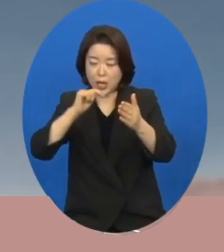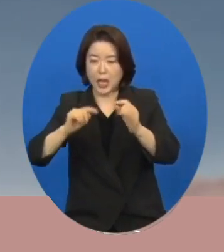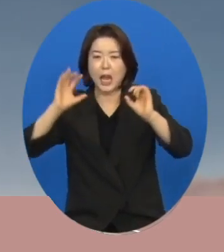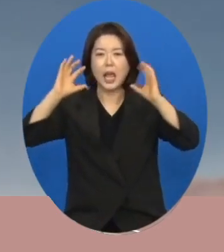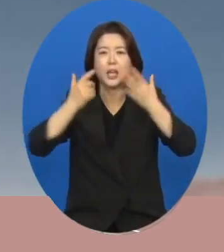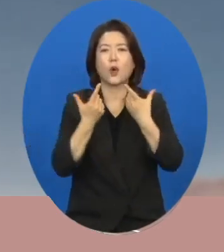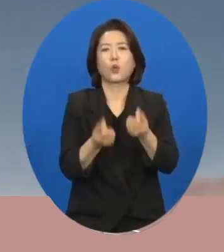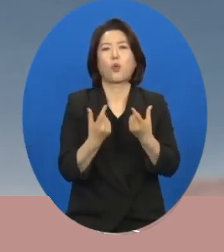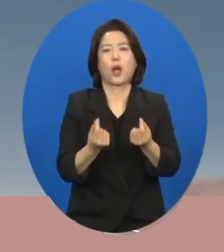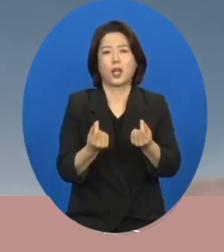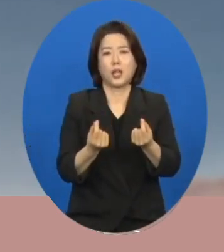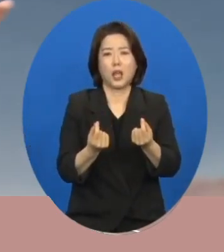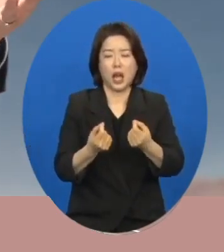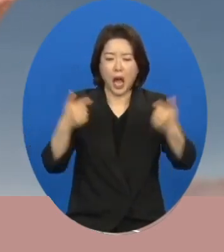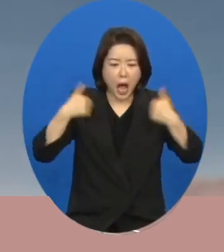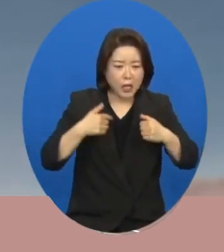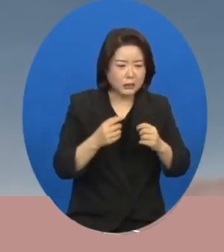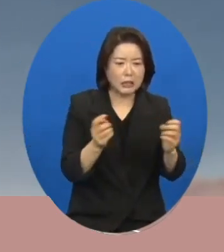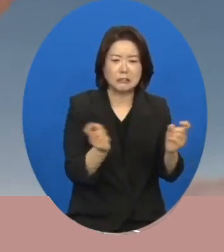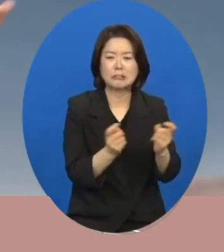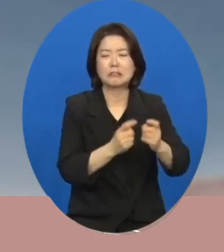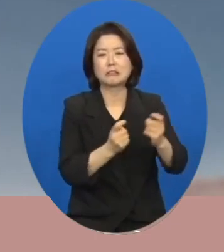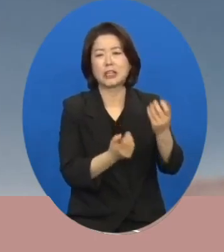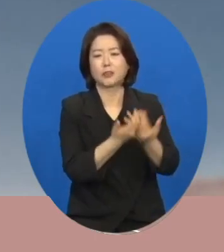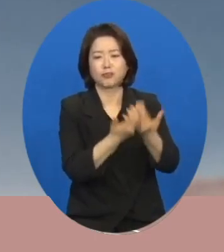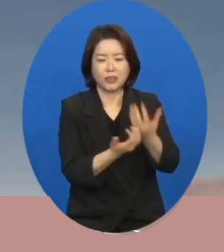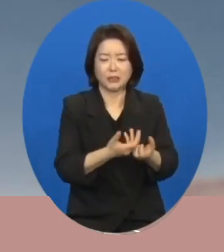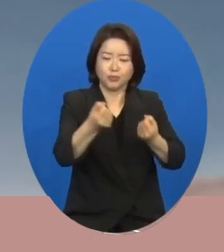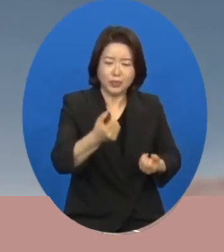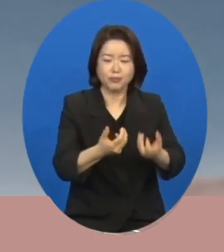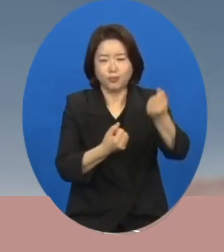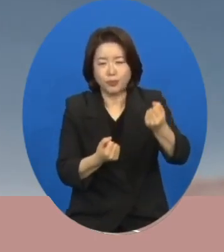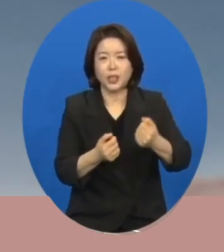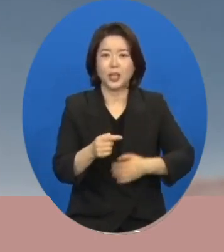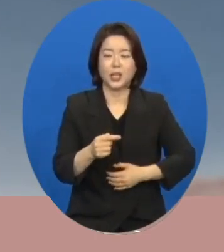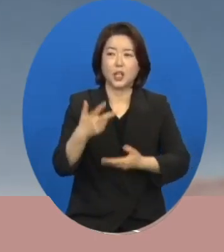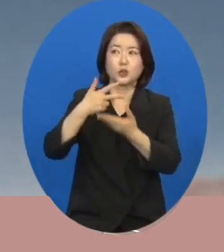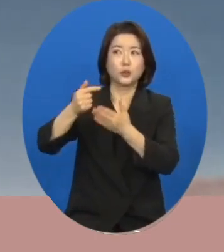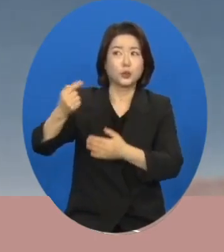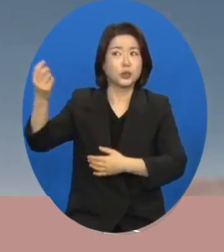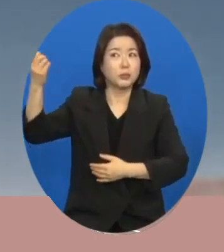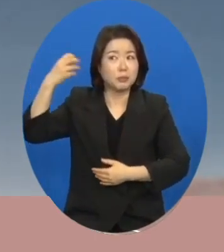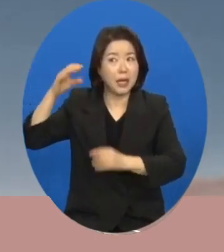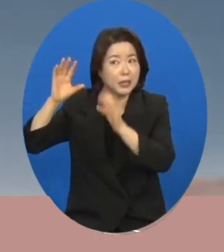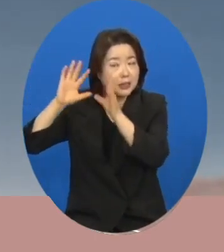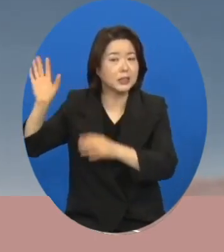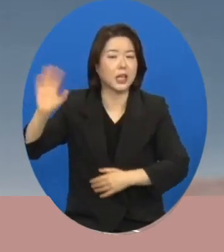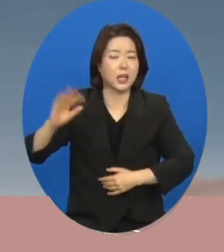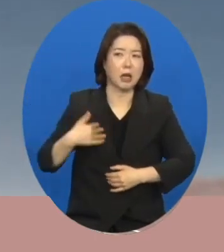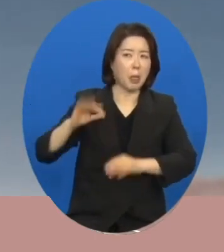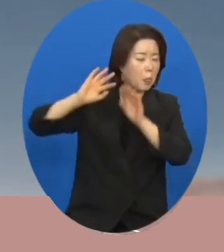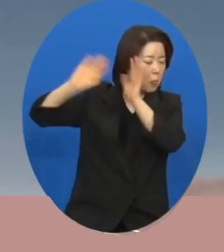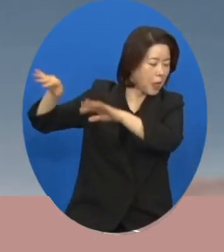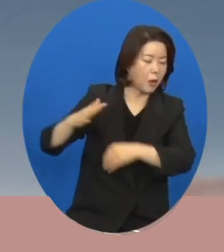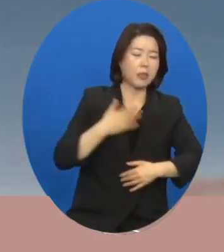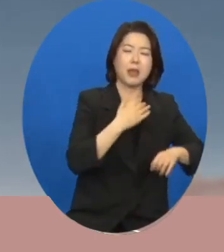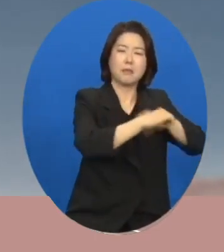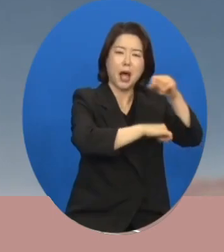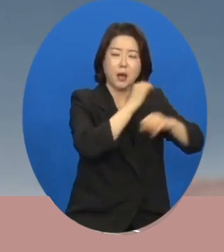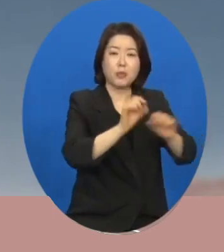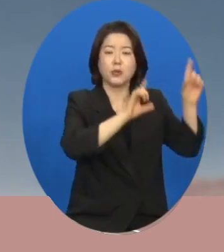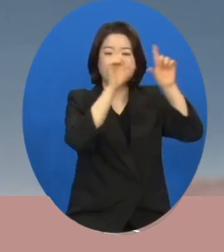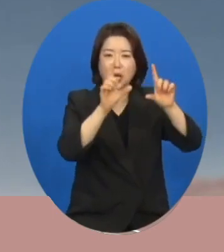같아서 싸우는 거야 싸우고 분열하고 주의 음성을 듣지 못하고 자기 마음대로 살아간다 그렇게